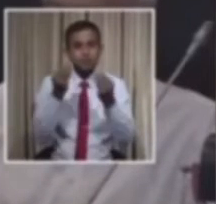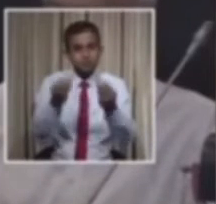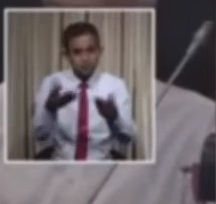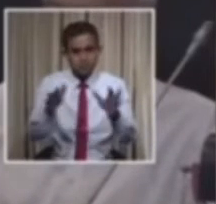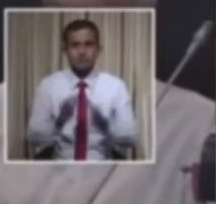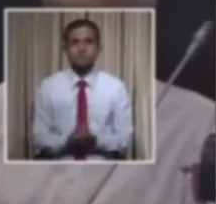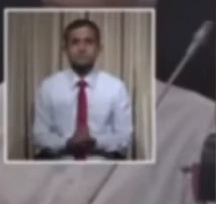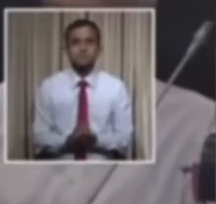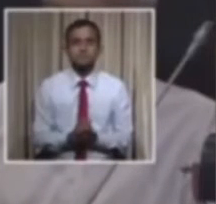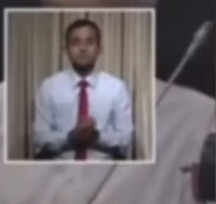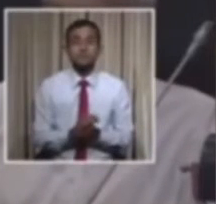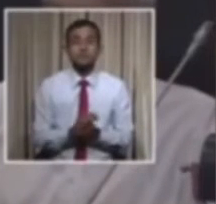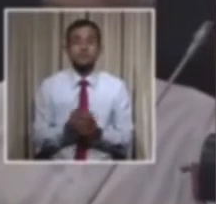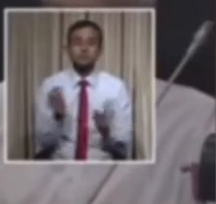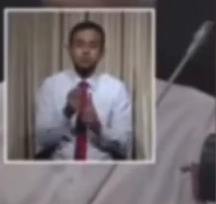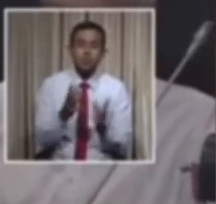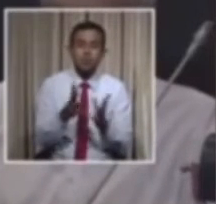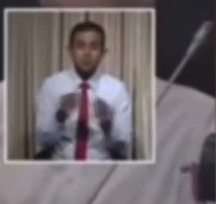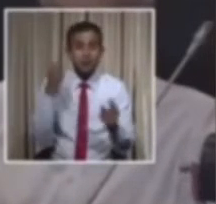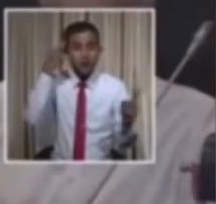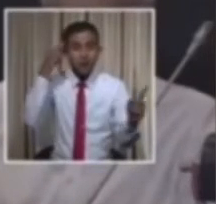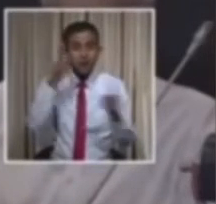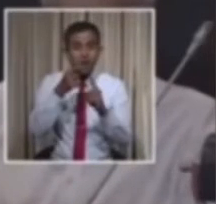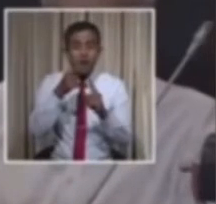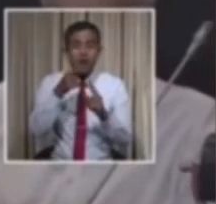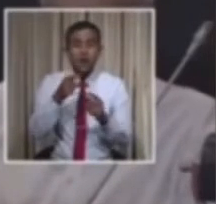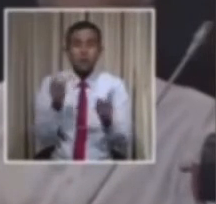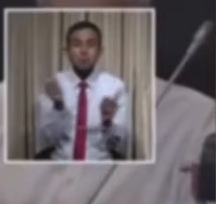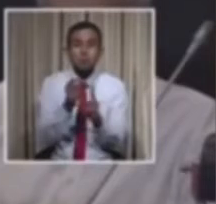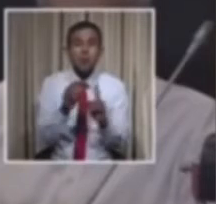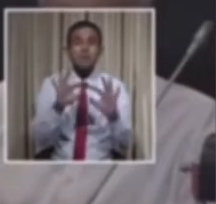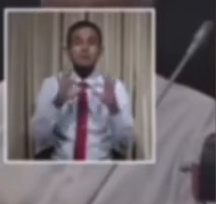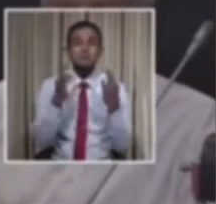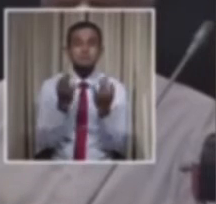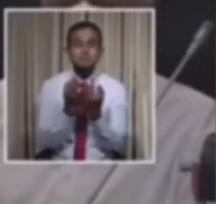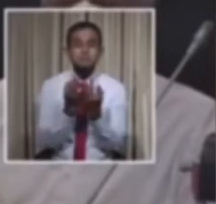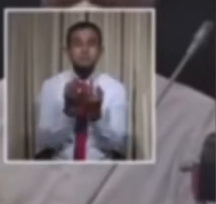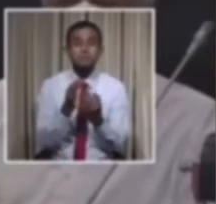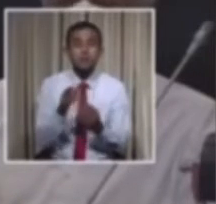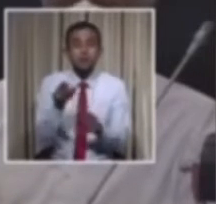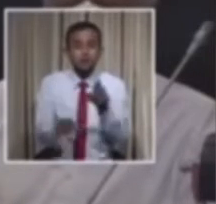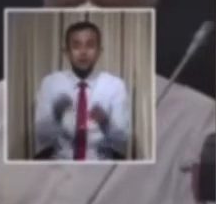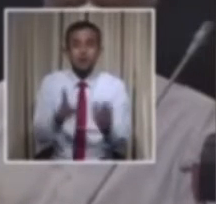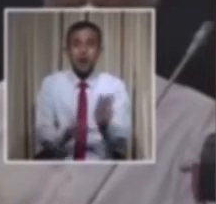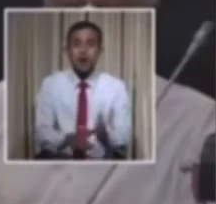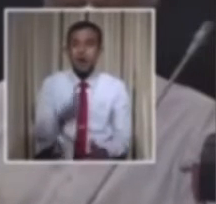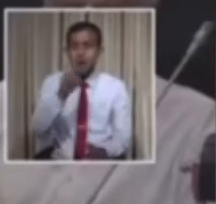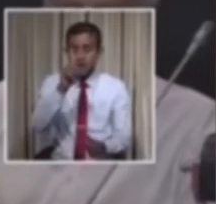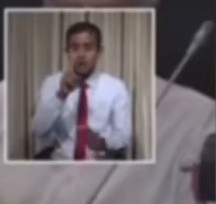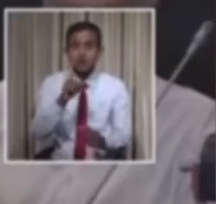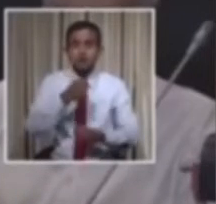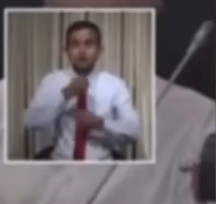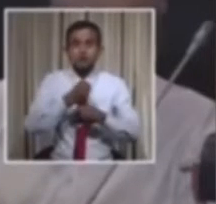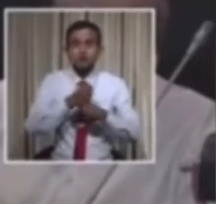பல்வேறு நடவடிக்கைகளை எடுத்துள்ளது. நாம் முன்னெடுத்த செயற்பாடுகளின் ஊடாக பொருளாதாரத்தை விரைவில் இயல்பு நிலைக்கு கொண்டு வர முடியும்